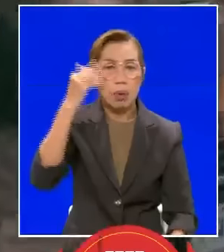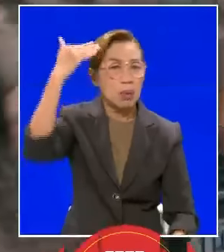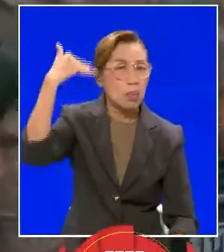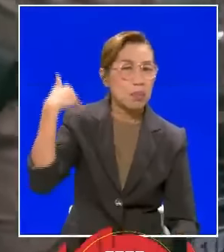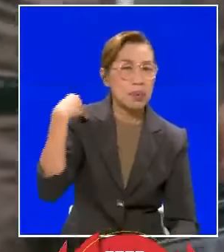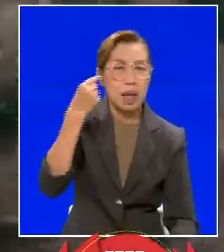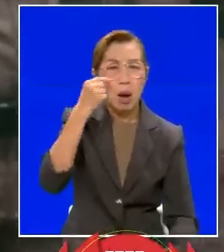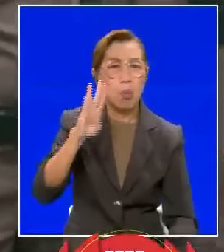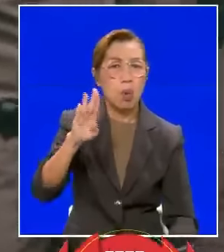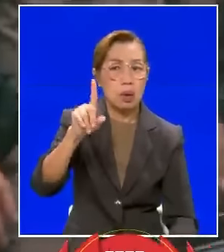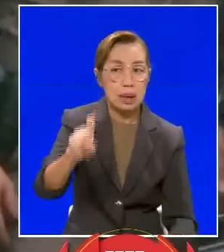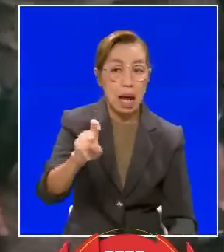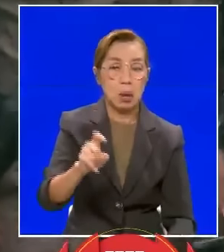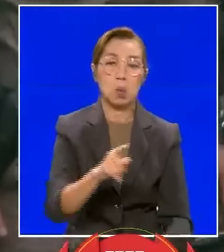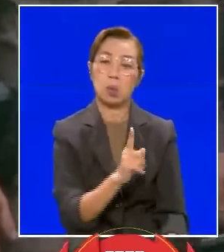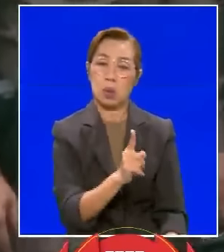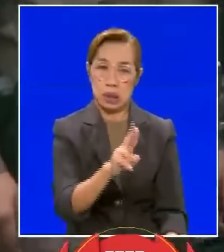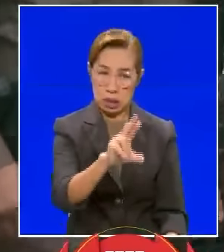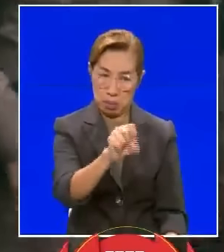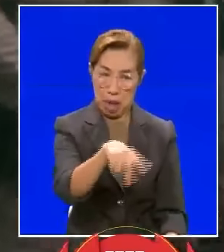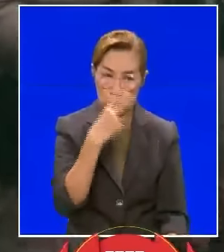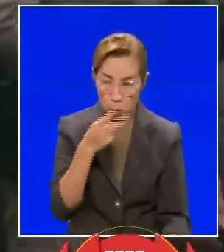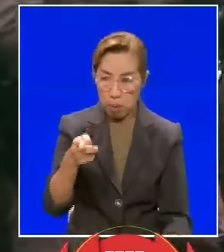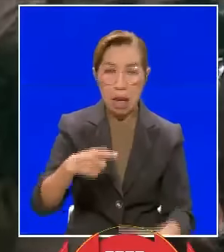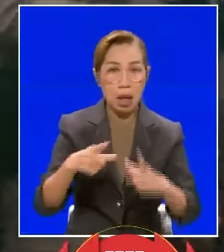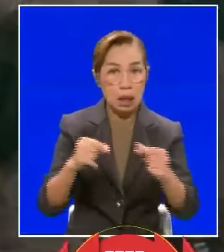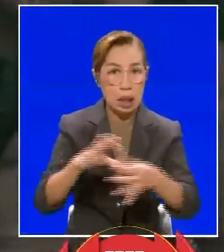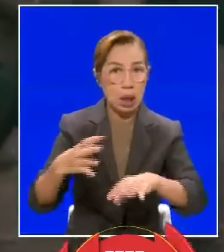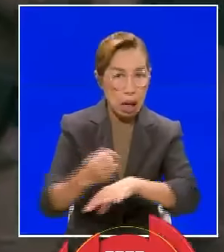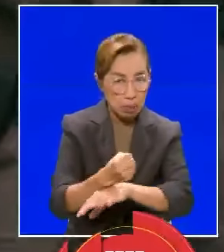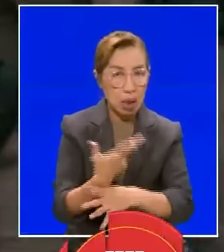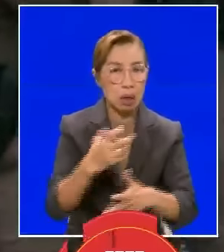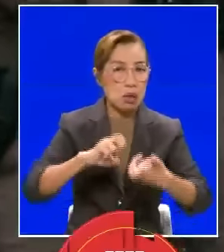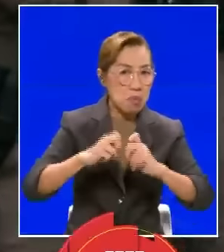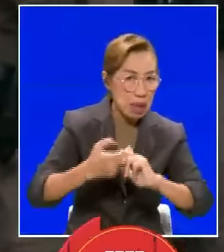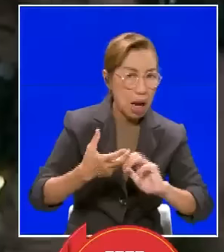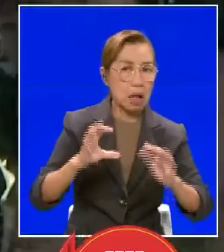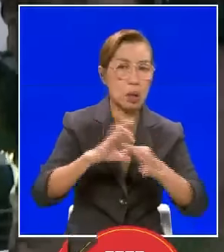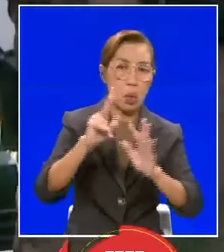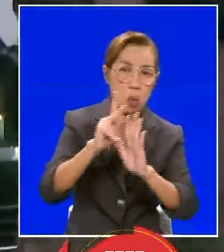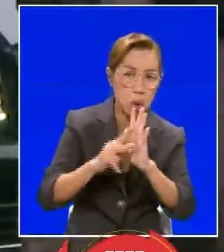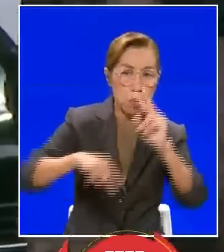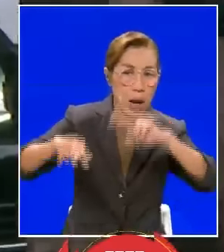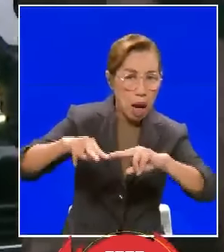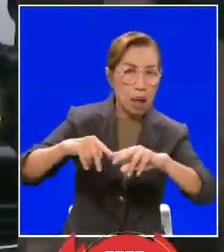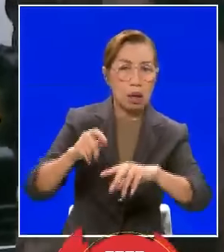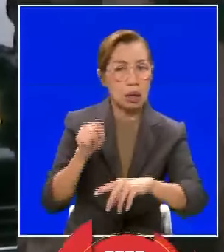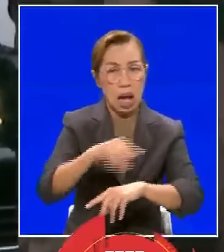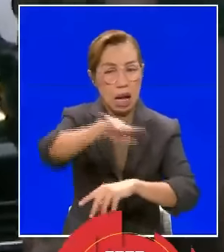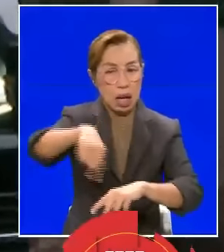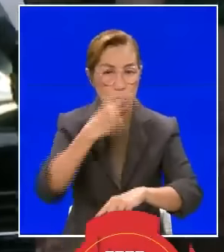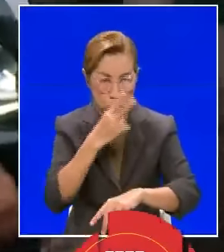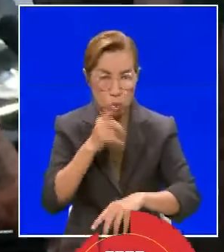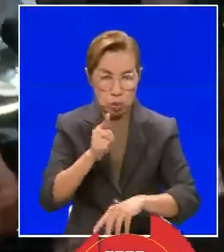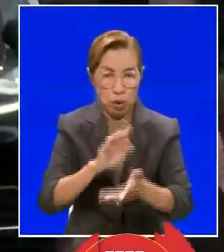าต้องเห็นความสำคัญกับปัญหาคดีการเมืองปัญหาในกระบวนการยุติธรรมต้องจริงจังมากกว่านี้นะสิ่งที่รัฐบาลกับสภาทำ